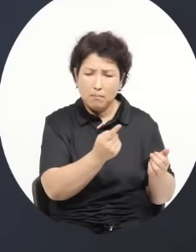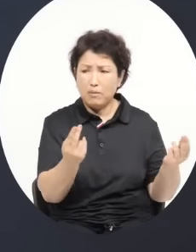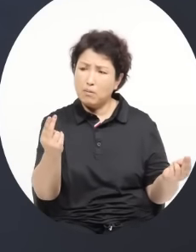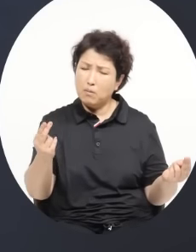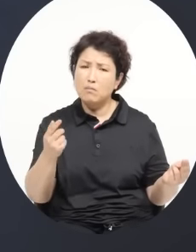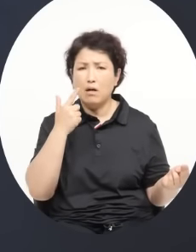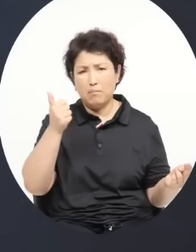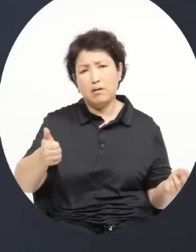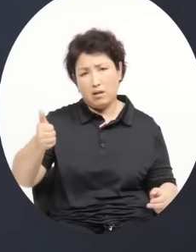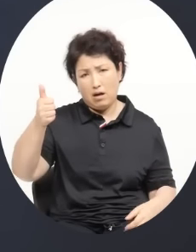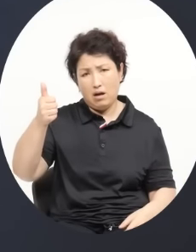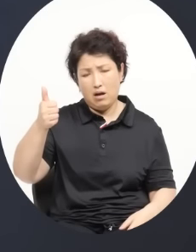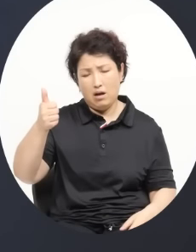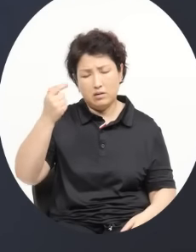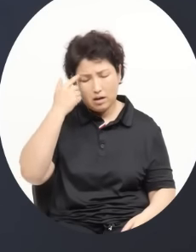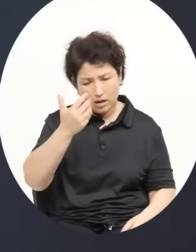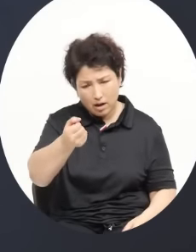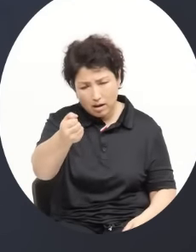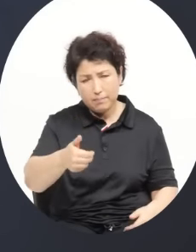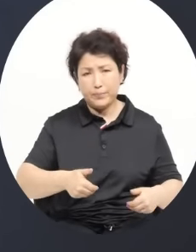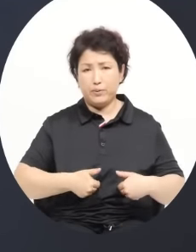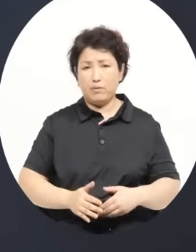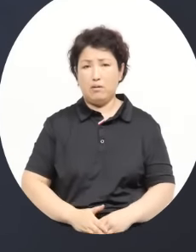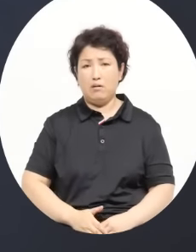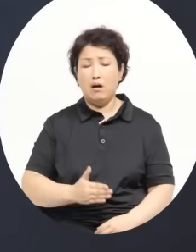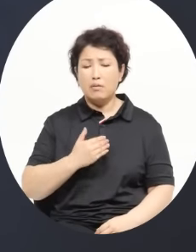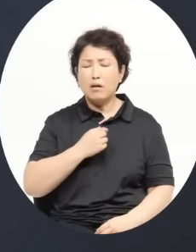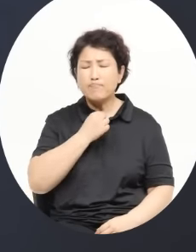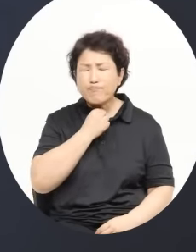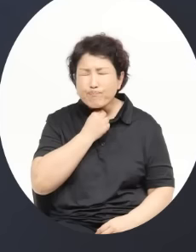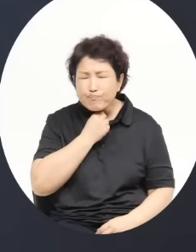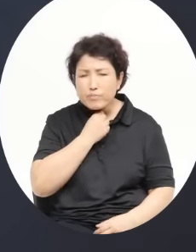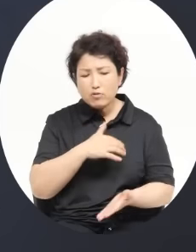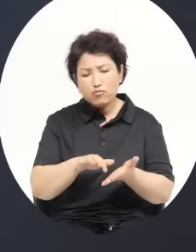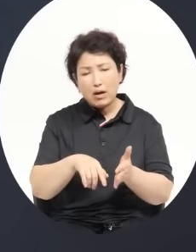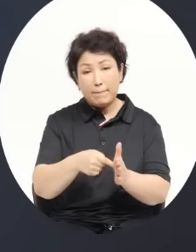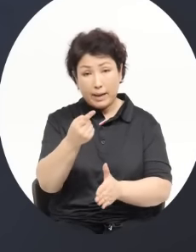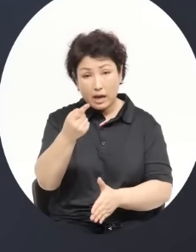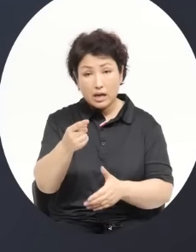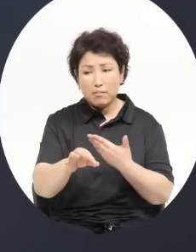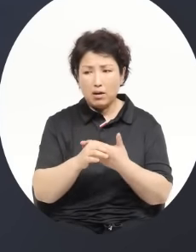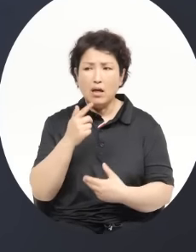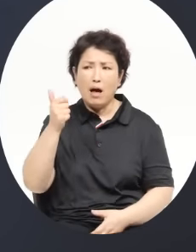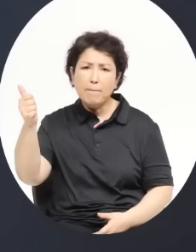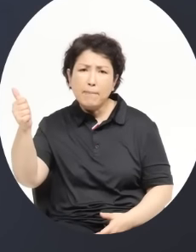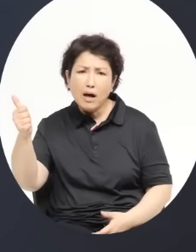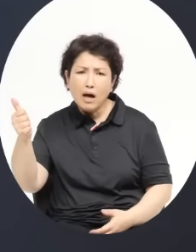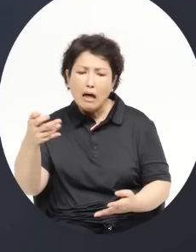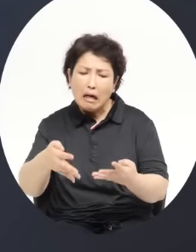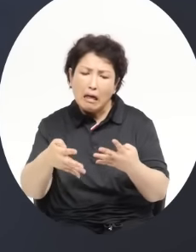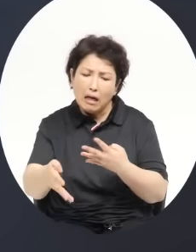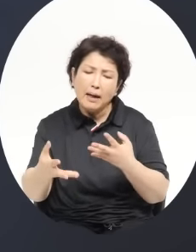이걸 자기가 가져야 돼요. 그러나 내가 원하는 게 100이라면 100은 안 된다.